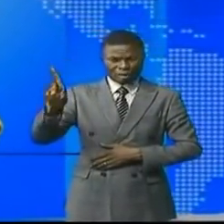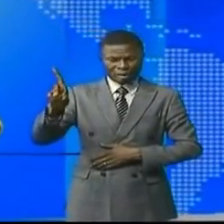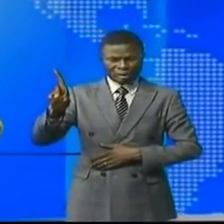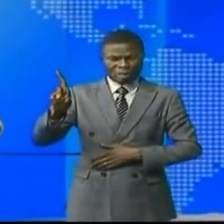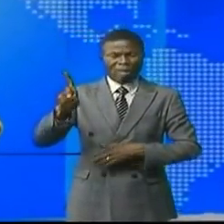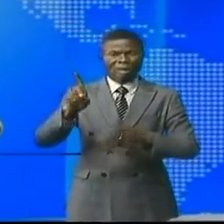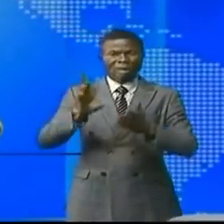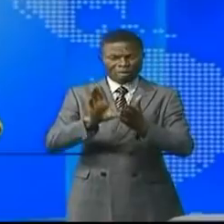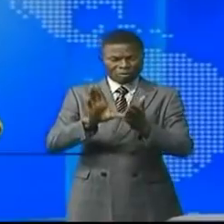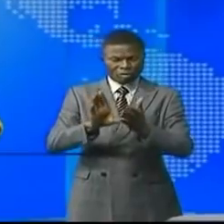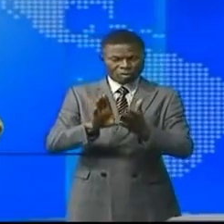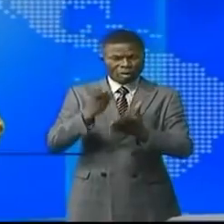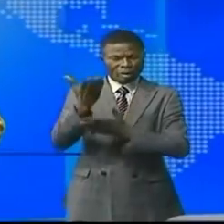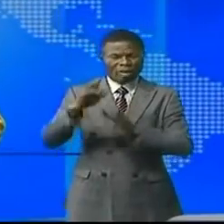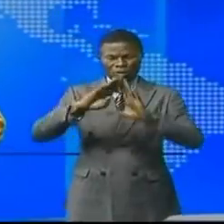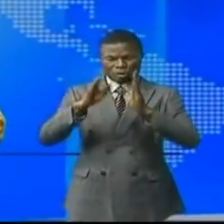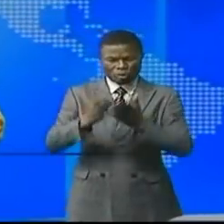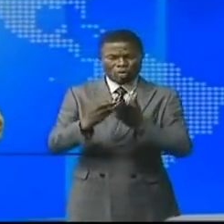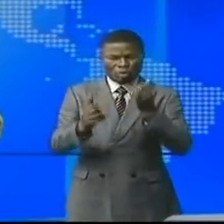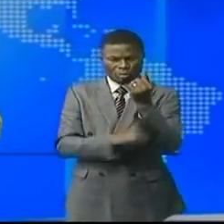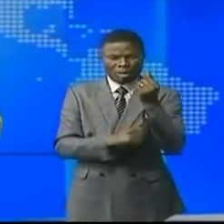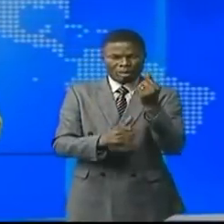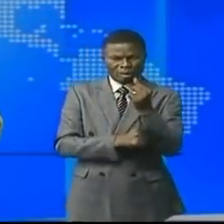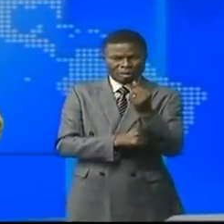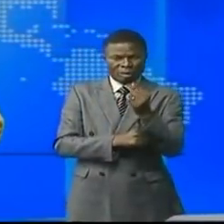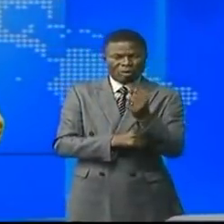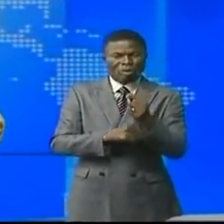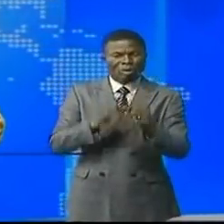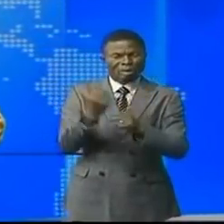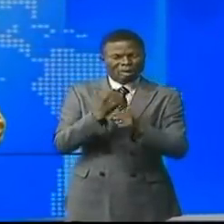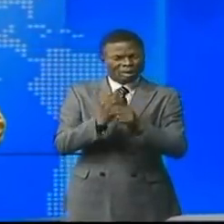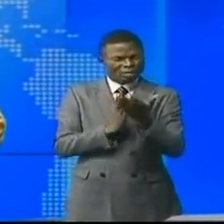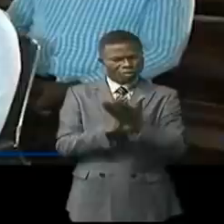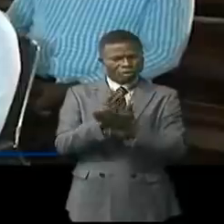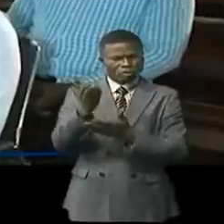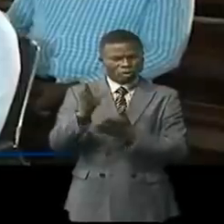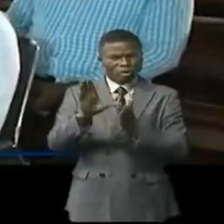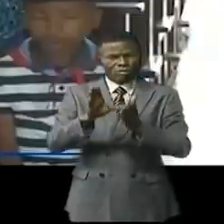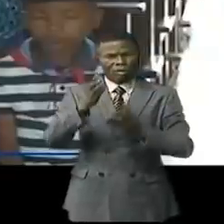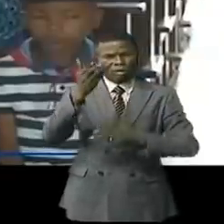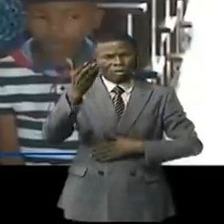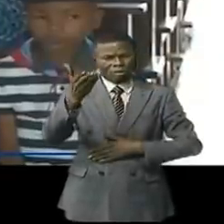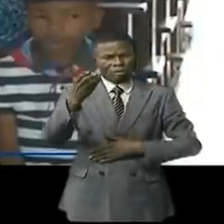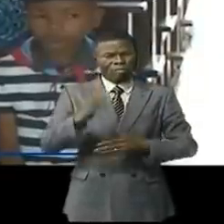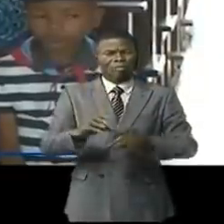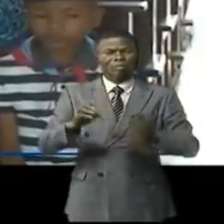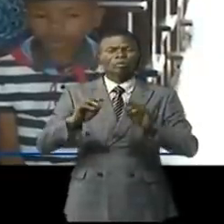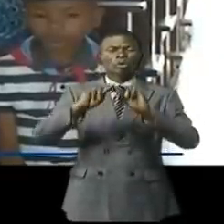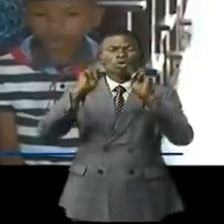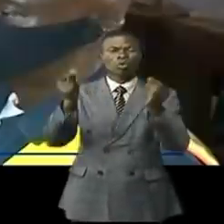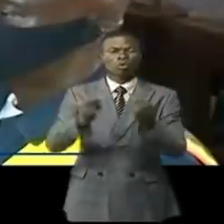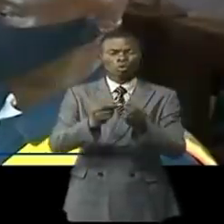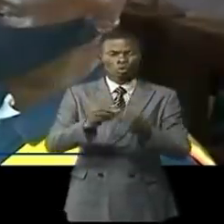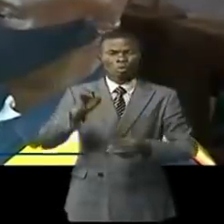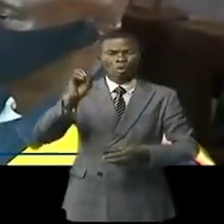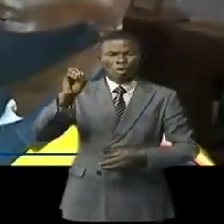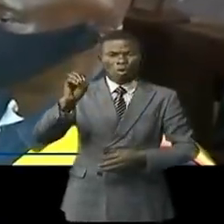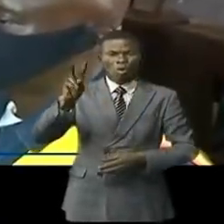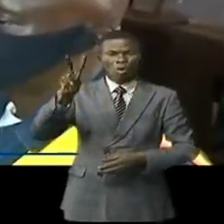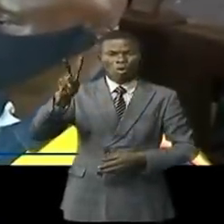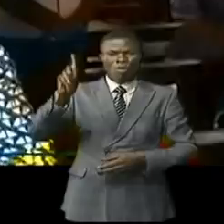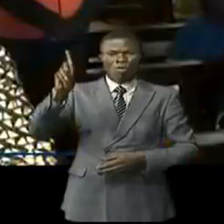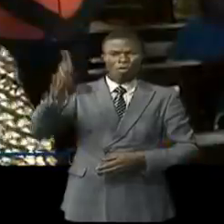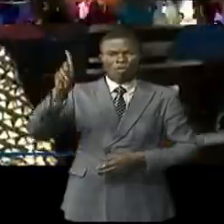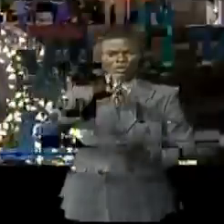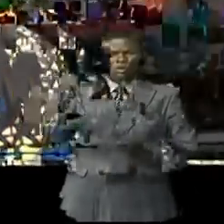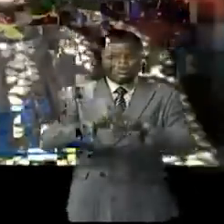Nanga invite les concernés à une franche collaboration. Reportage. Accompagné de la délégation de l'office de voirie et drainage ainsi que